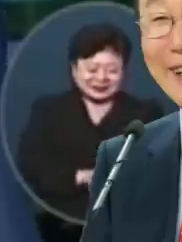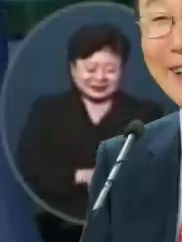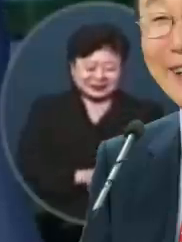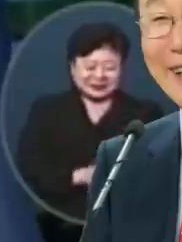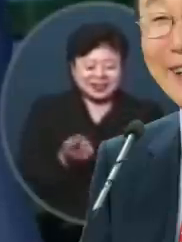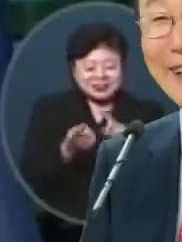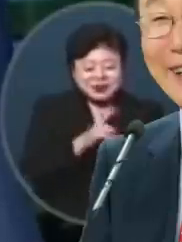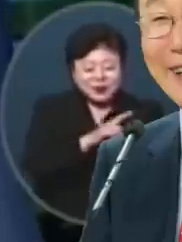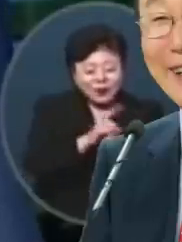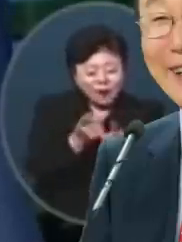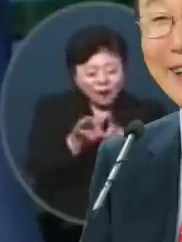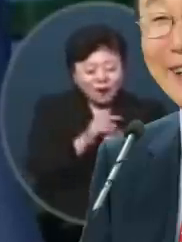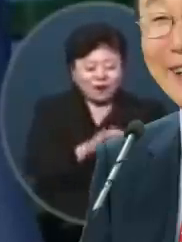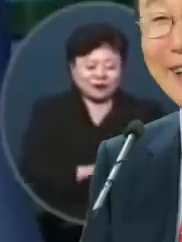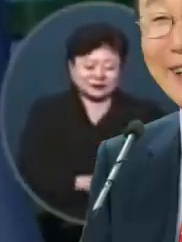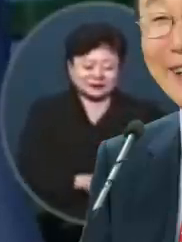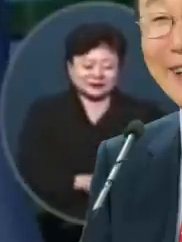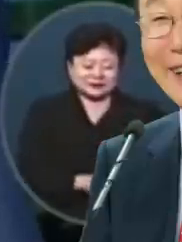서로